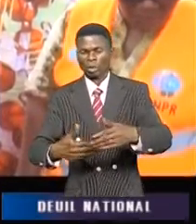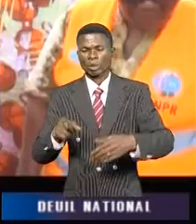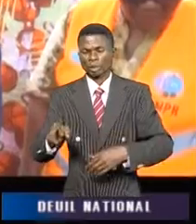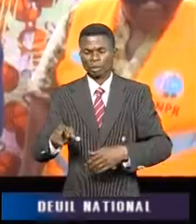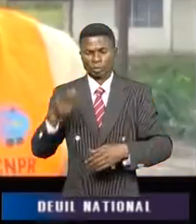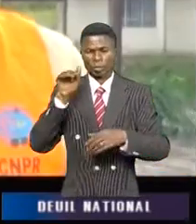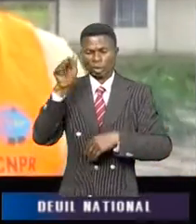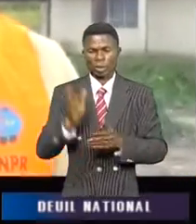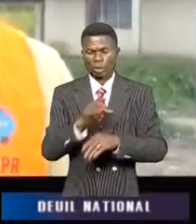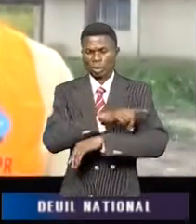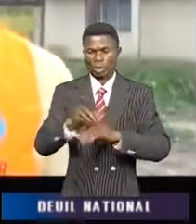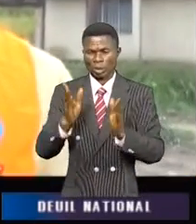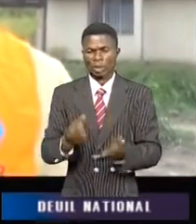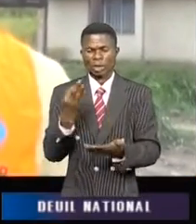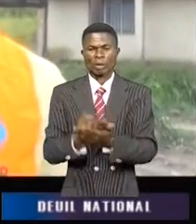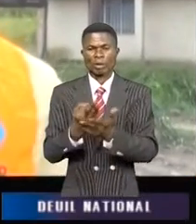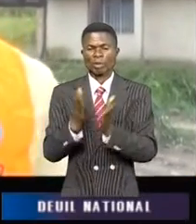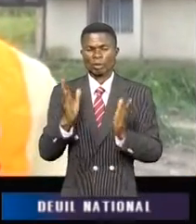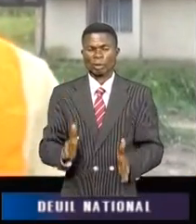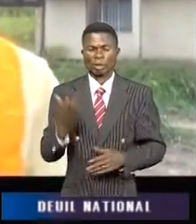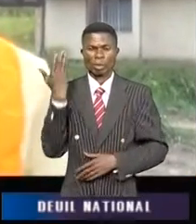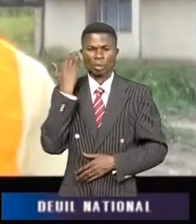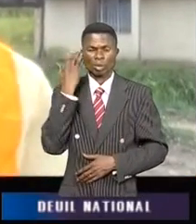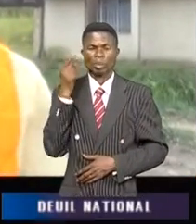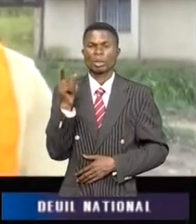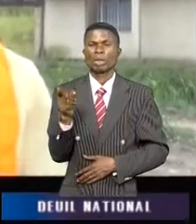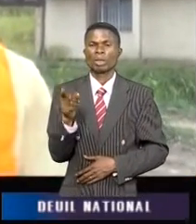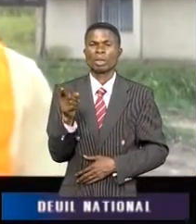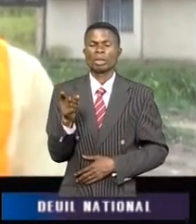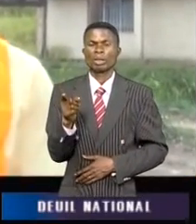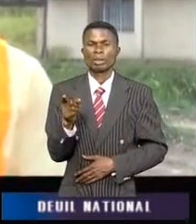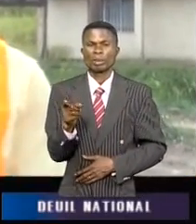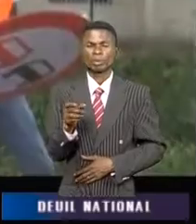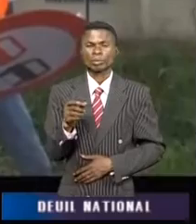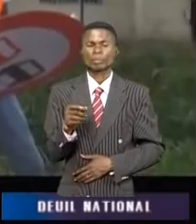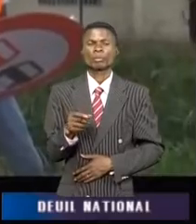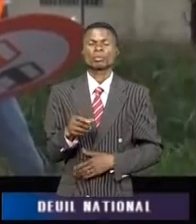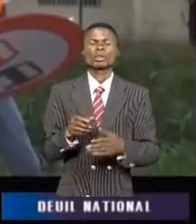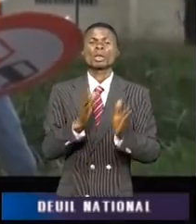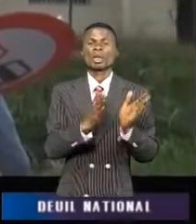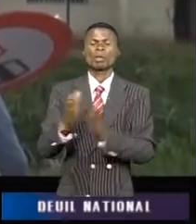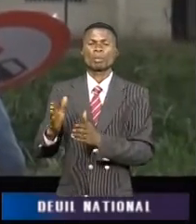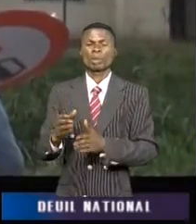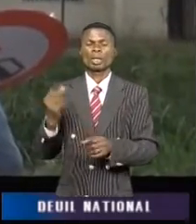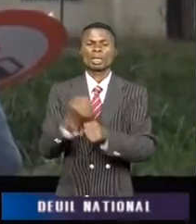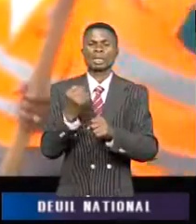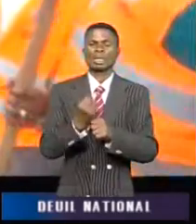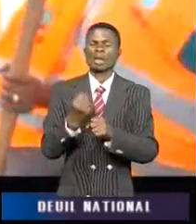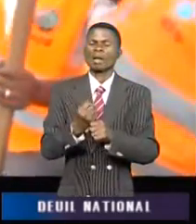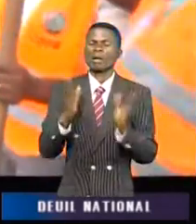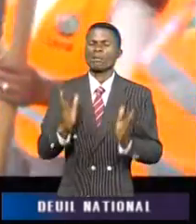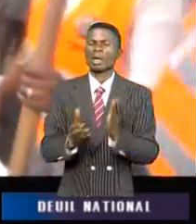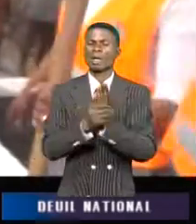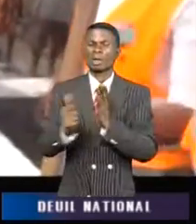le directeur administratif et financier, Donatien Bitini Talabao, la CNPR dispose d'un personnel qualifié, mais